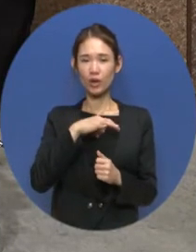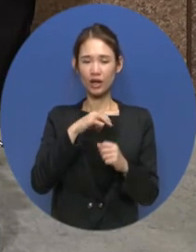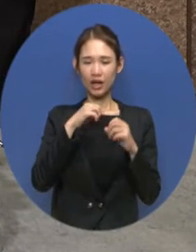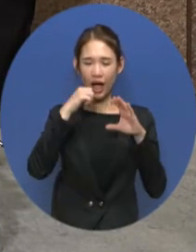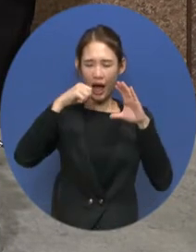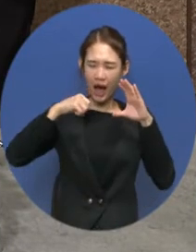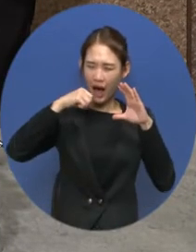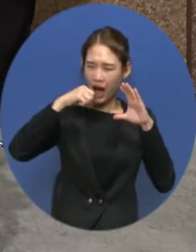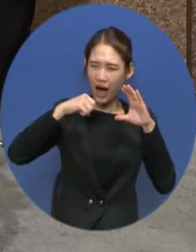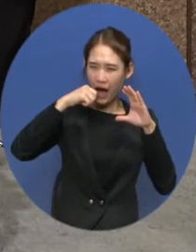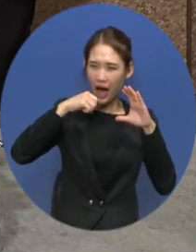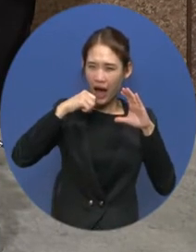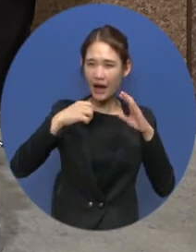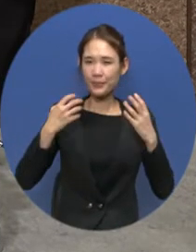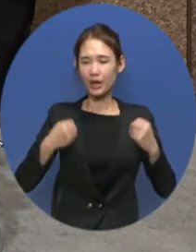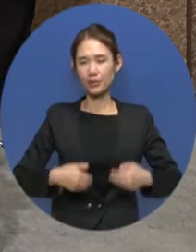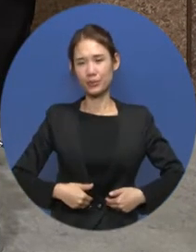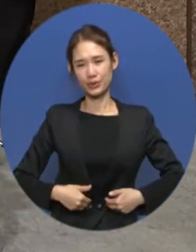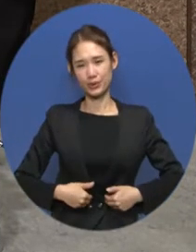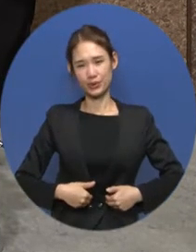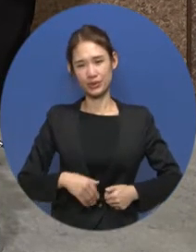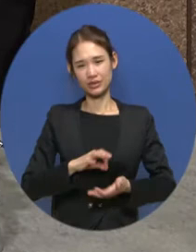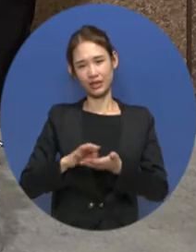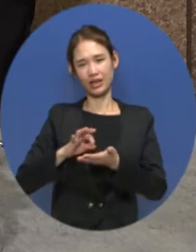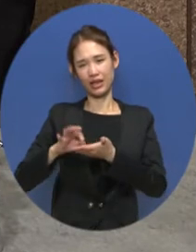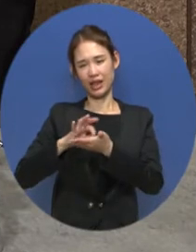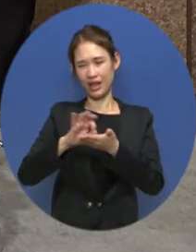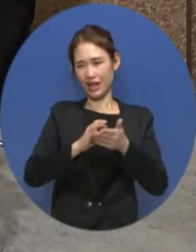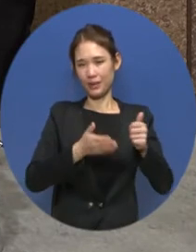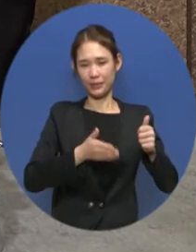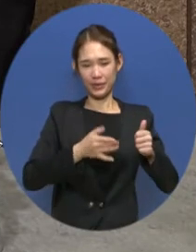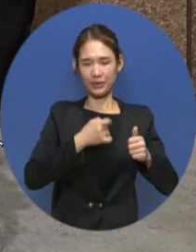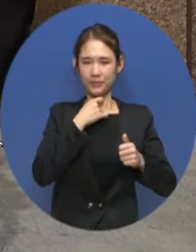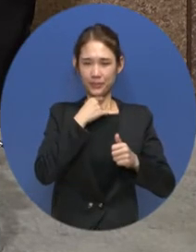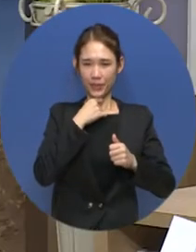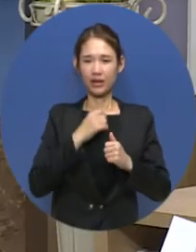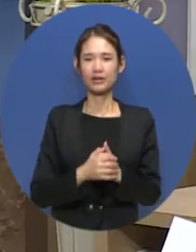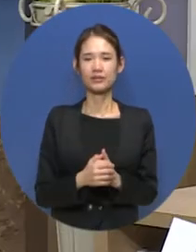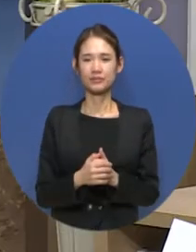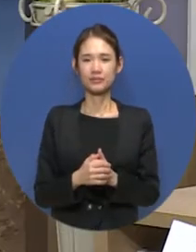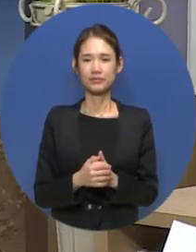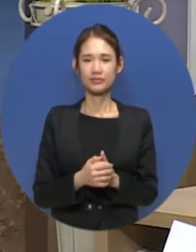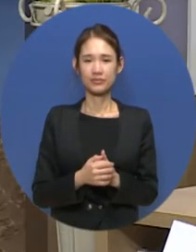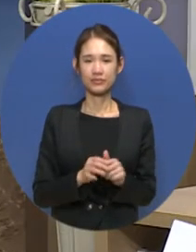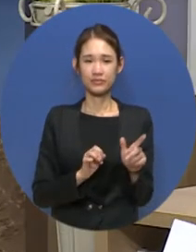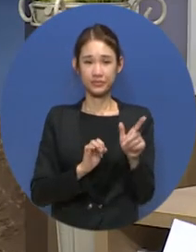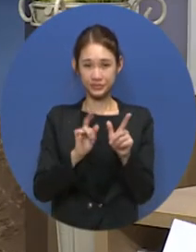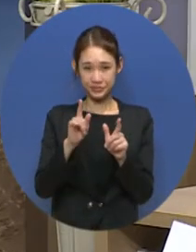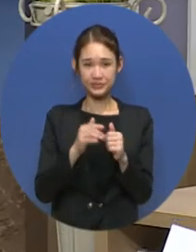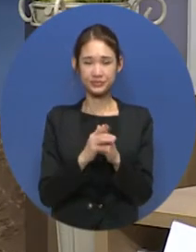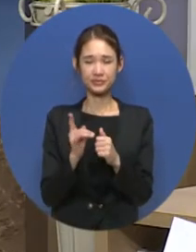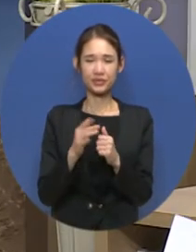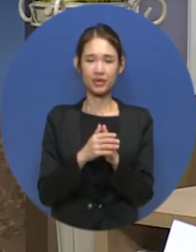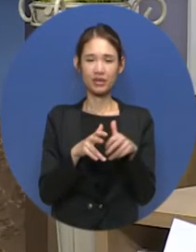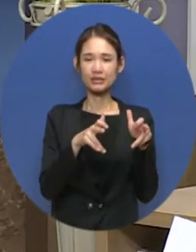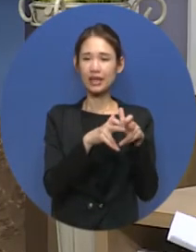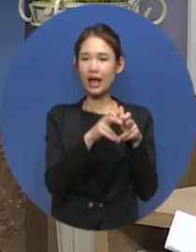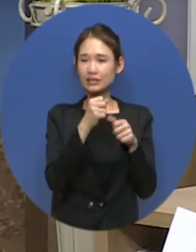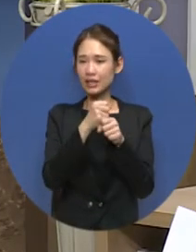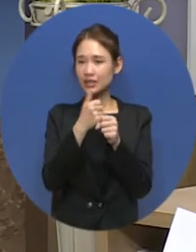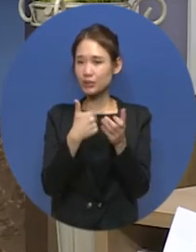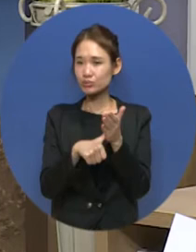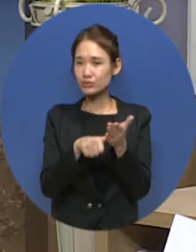많이 나가지고 네. 또 많은 분들이 써주셨으면 하는 네, 바람이 네. 있습니다. 네. 근데 주로 이 그